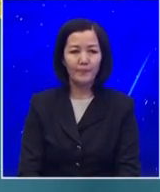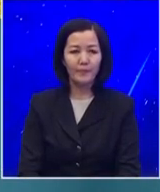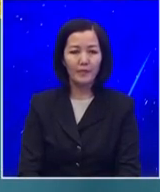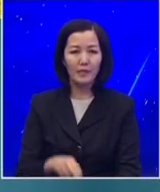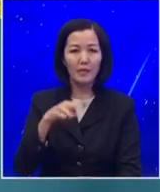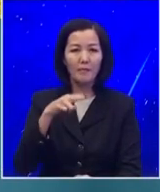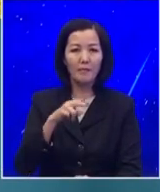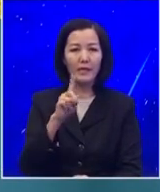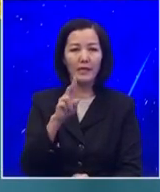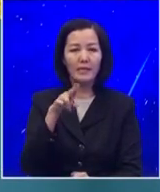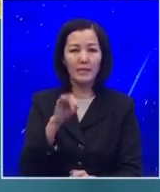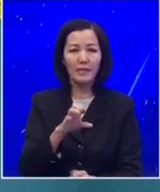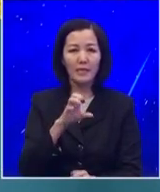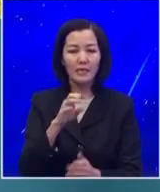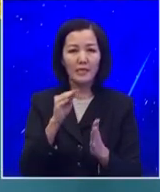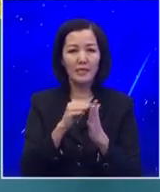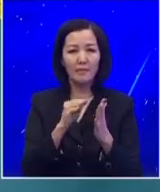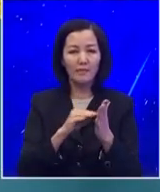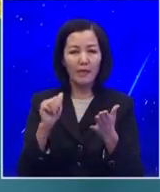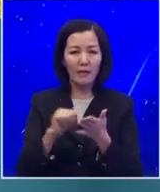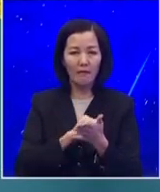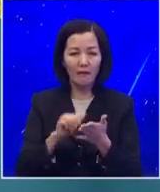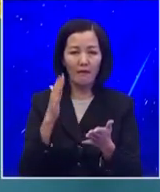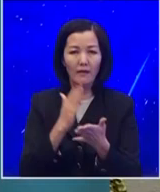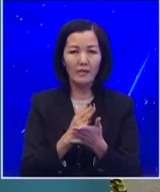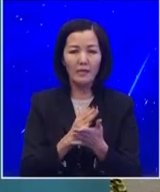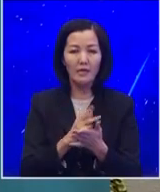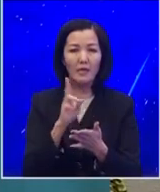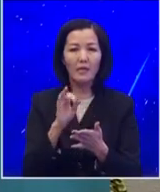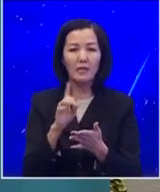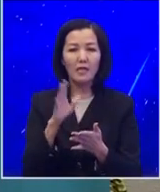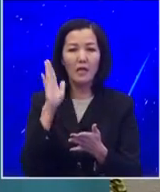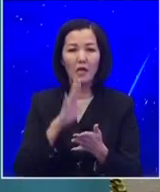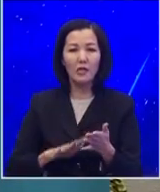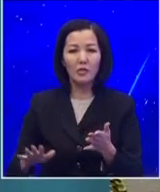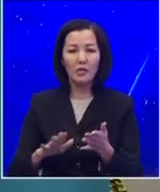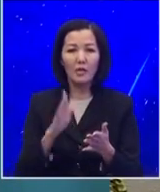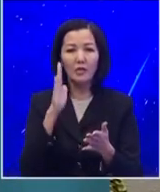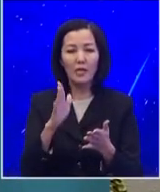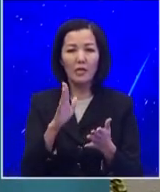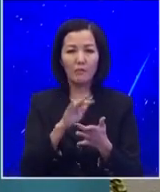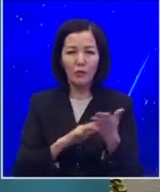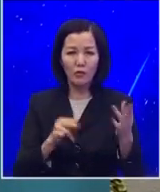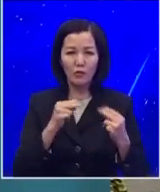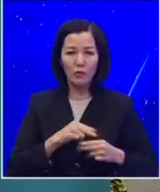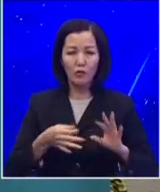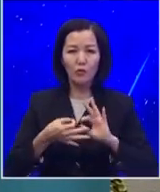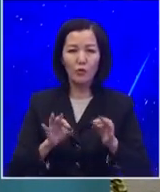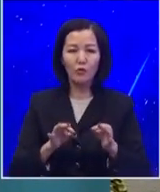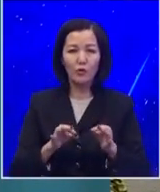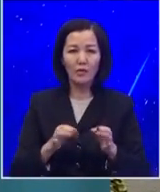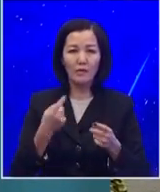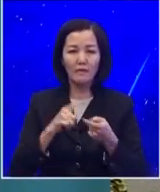ПСД есть, смета есть, мы Кызылагаш восстановили. Надо дальше эту работу продолжить и четко, конкретно. В связи